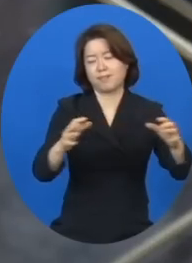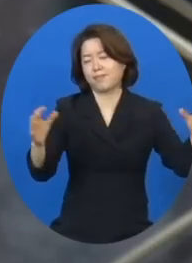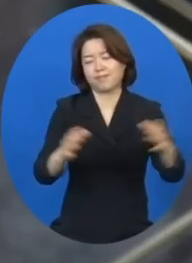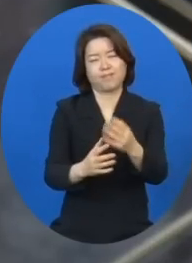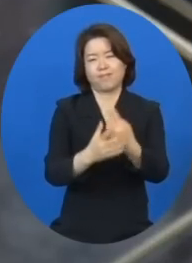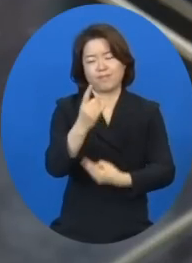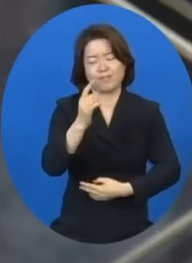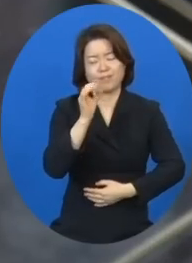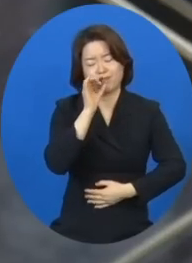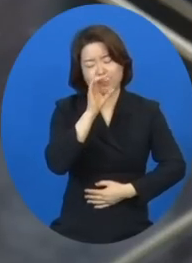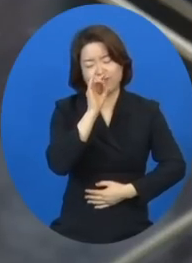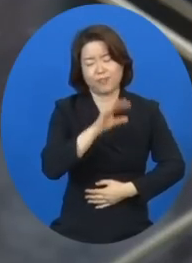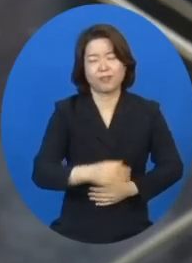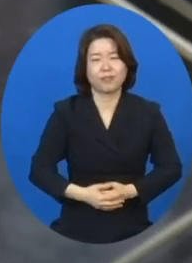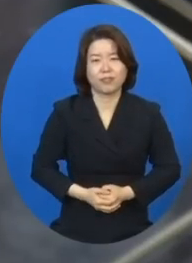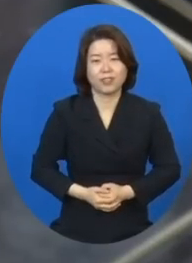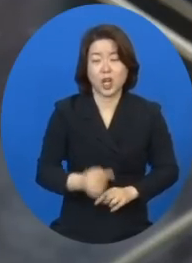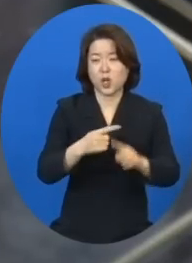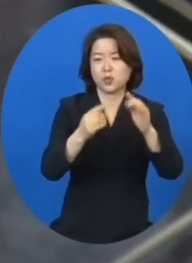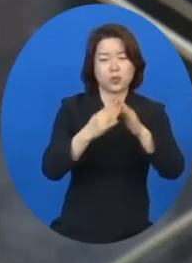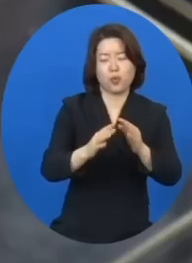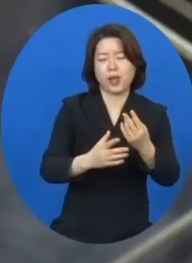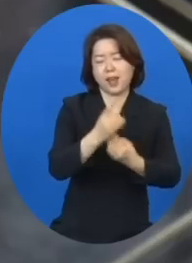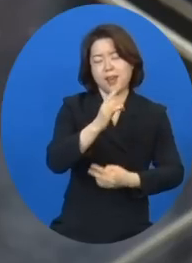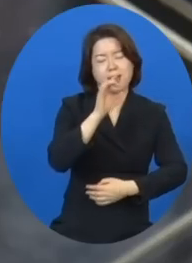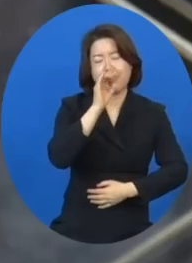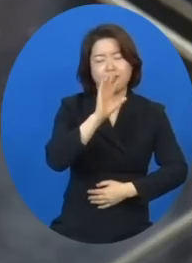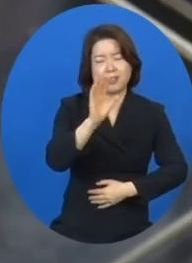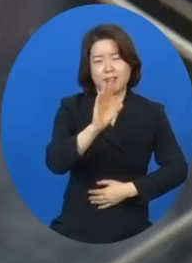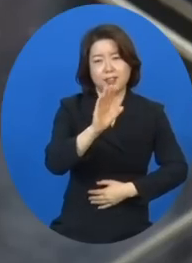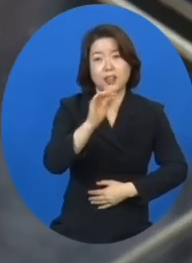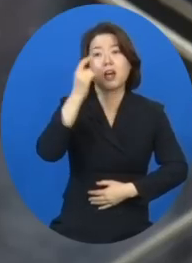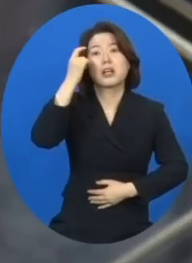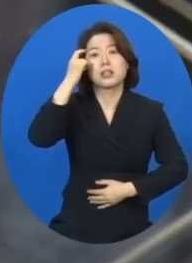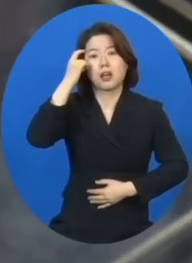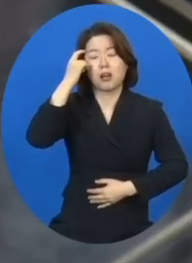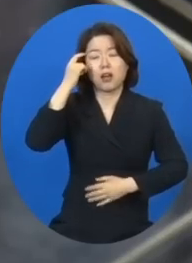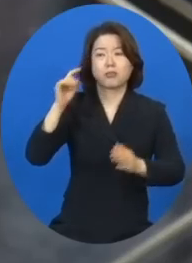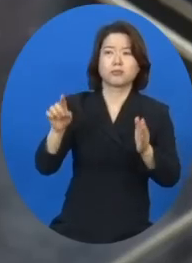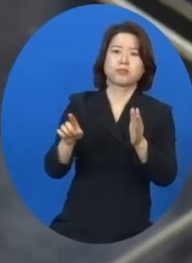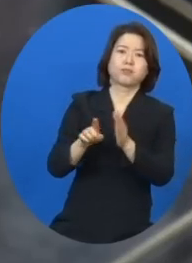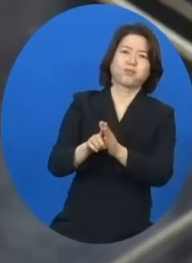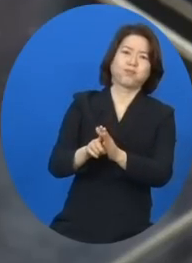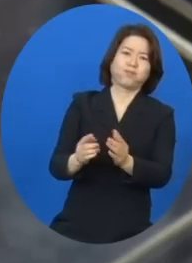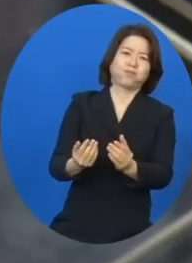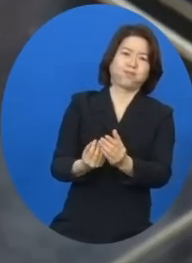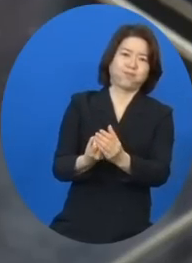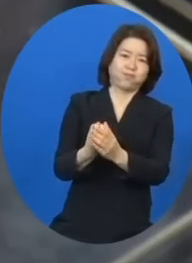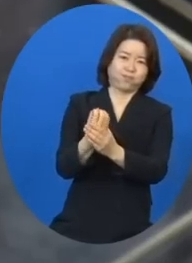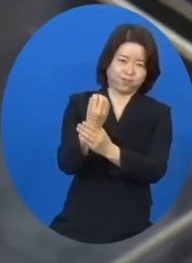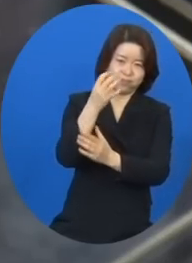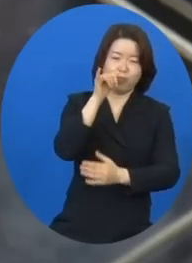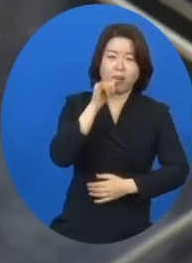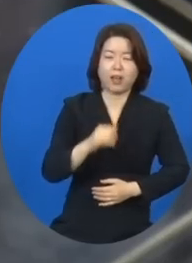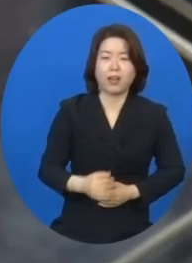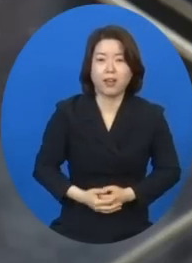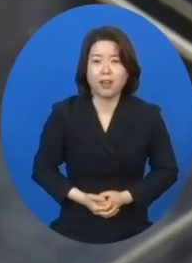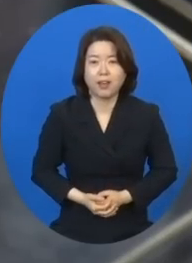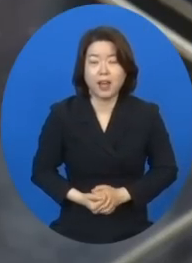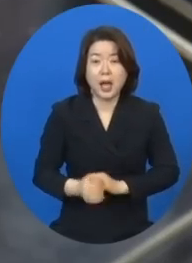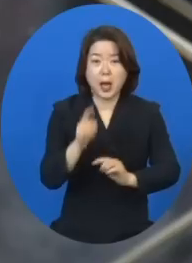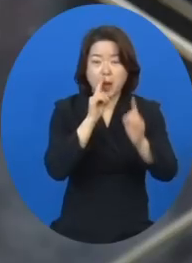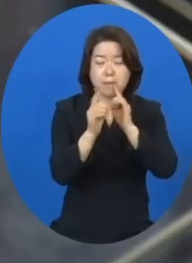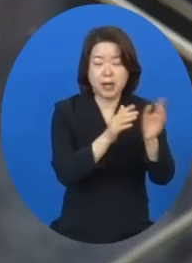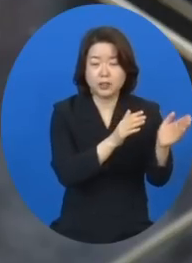못하는구나. 교회 하나 될 수 없구나. 그러한 확신이 제게 있었습니다. 말씀을 준비하며